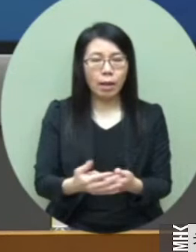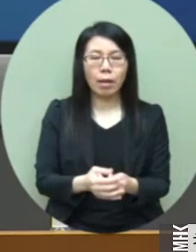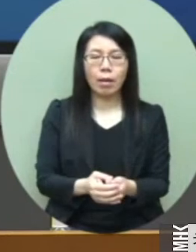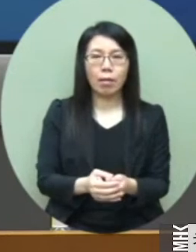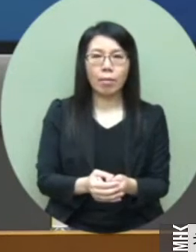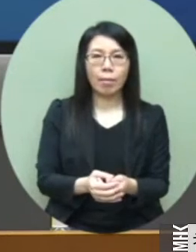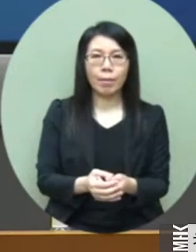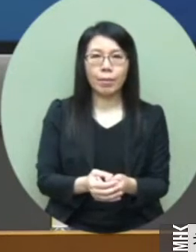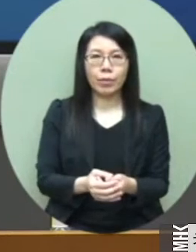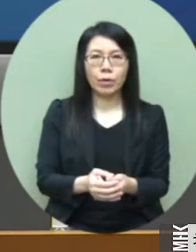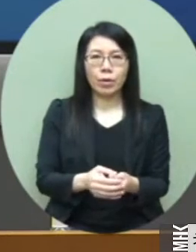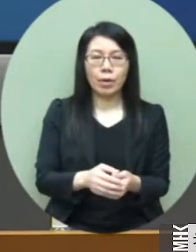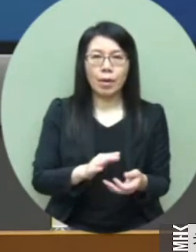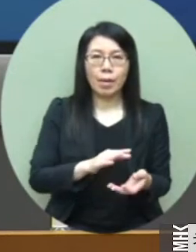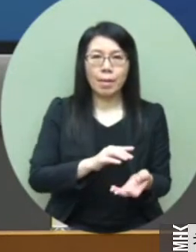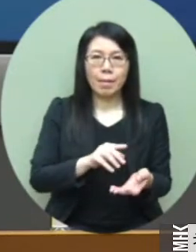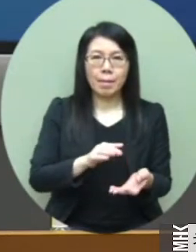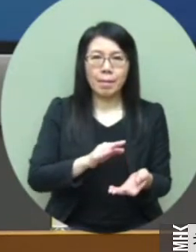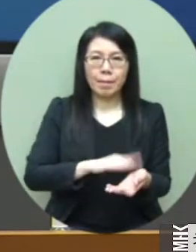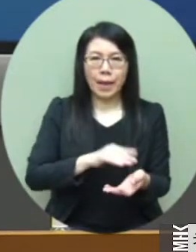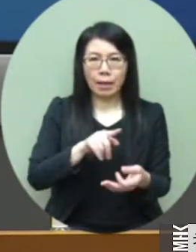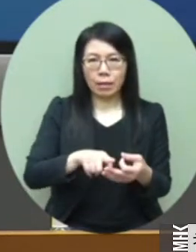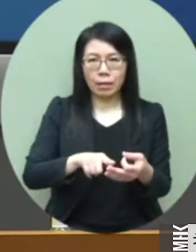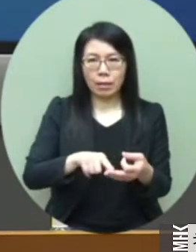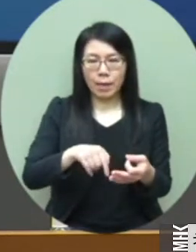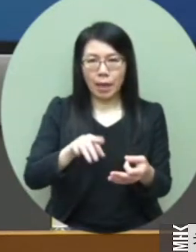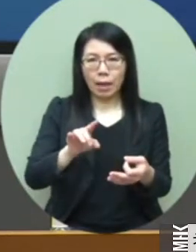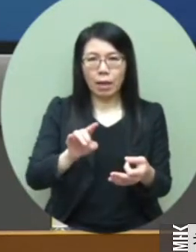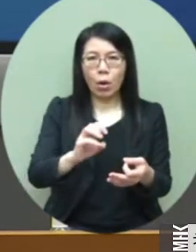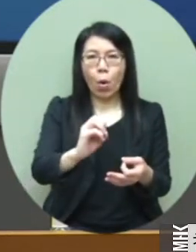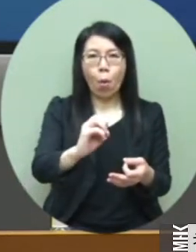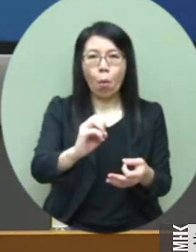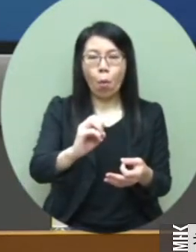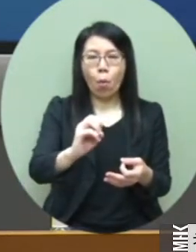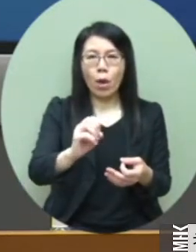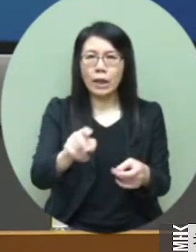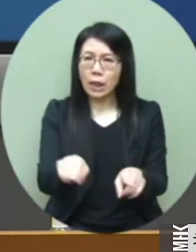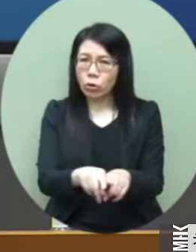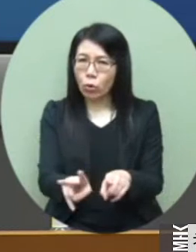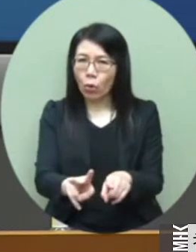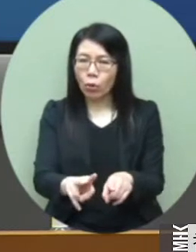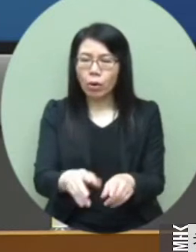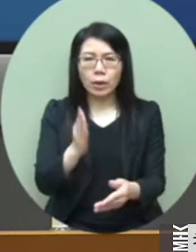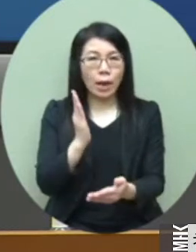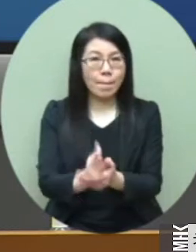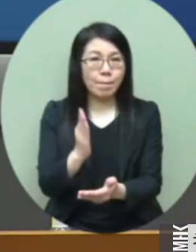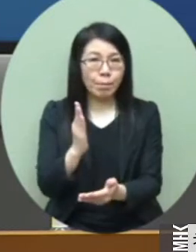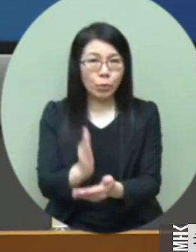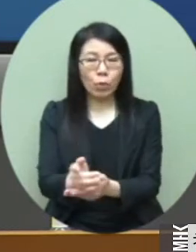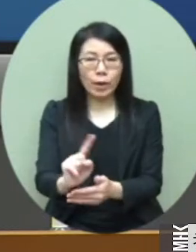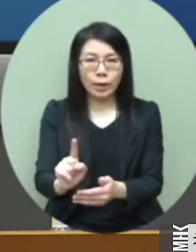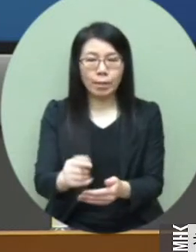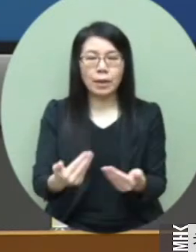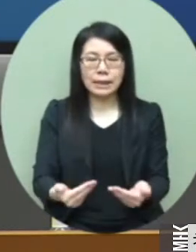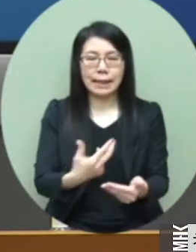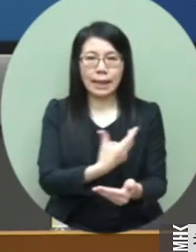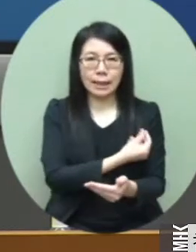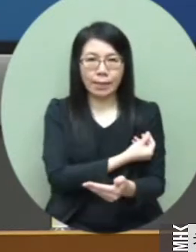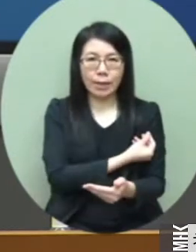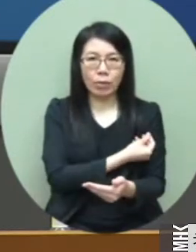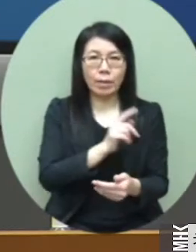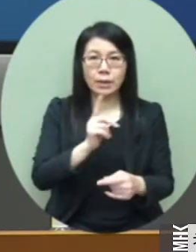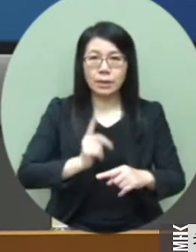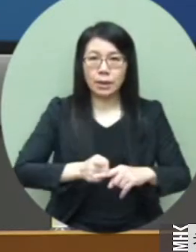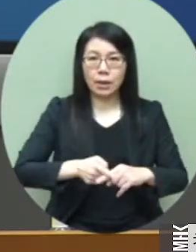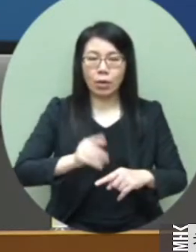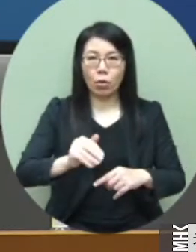Omicron 是不是一样还是不同。第三就是现在我们的疫苗是不是能够保护到